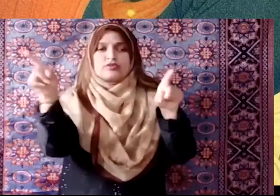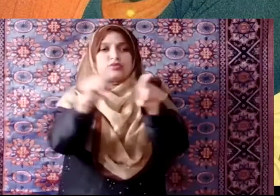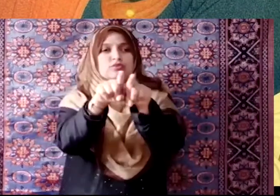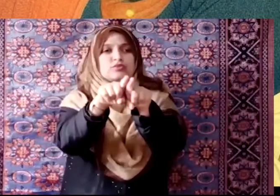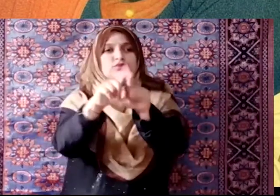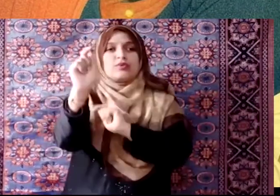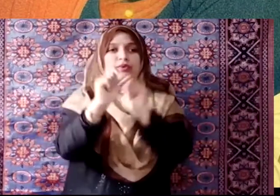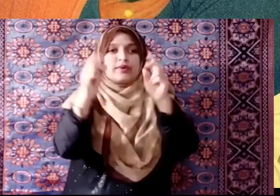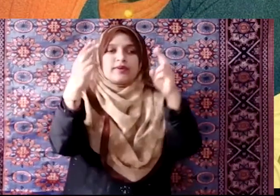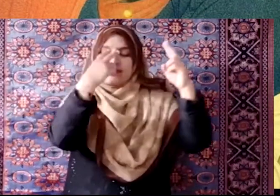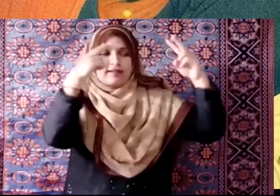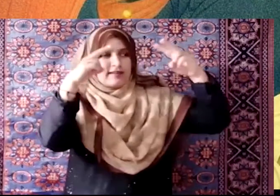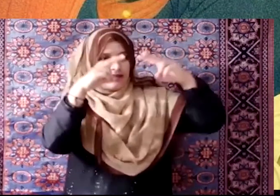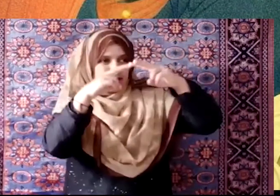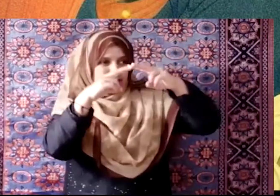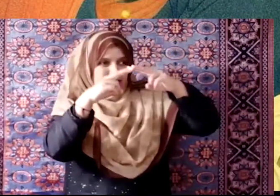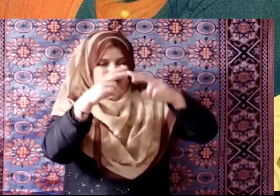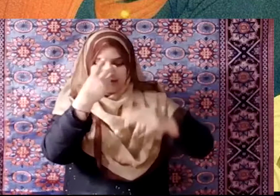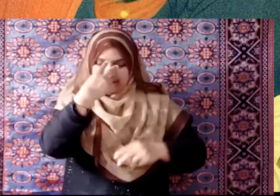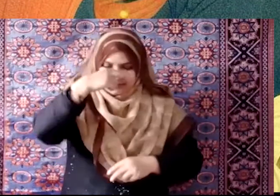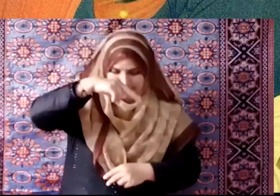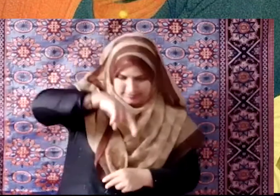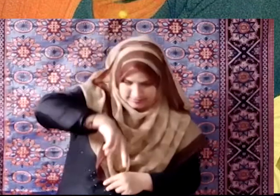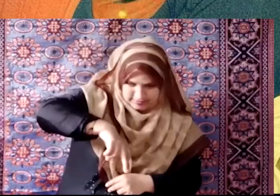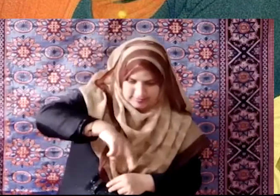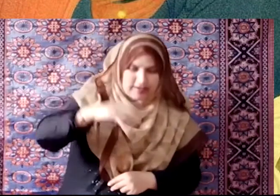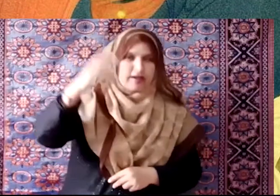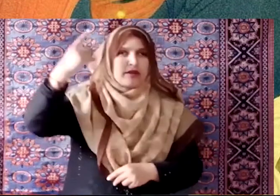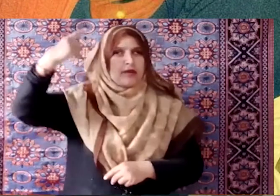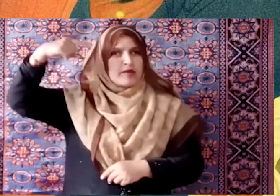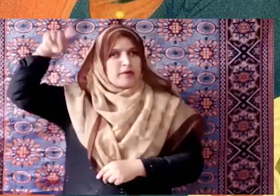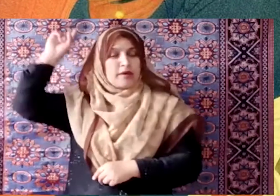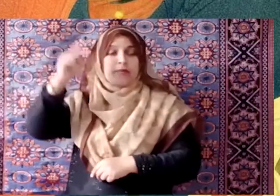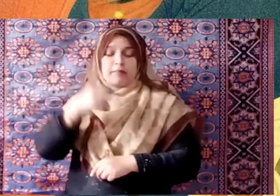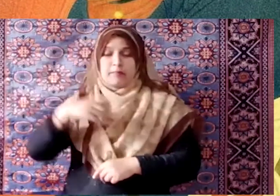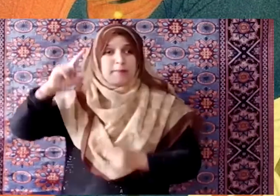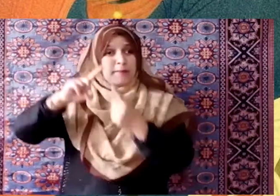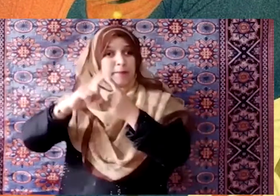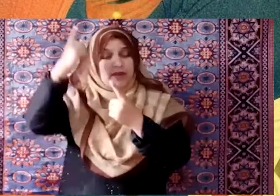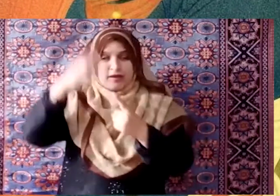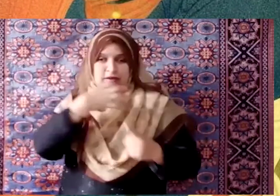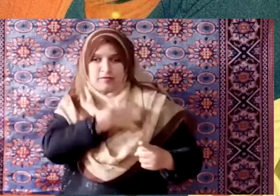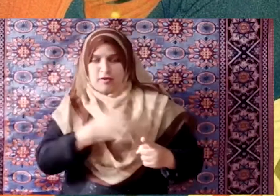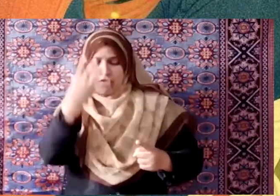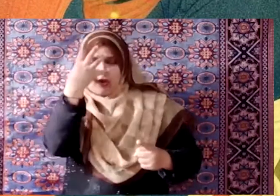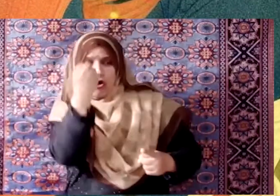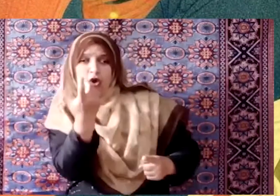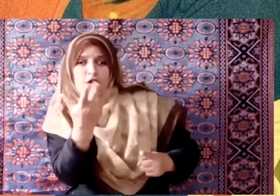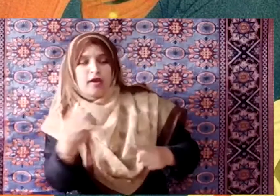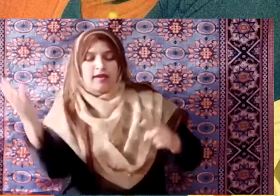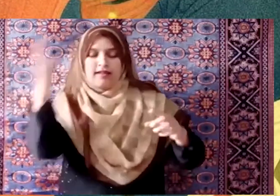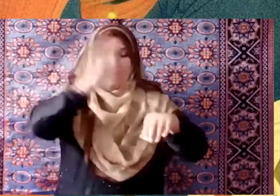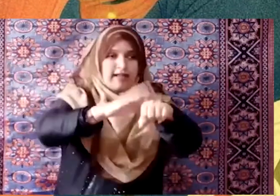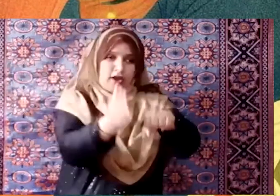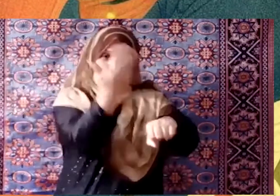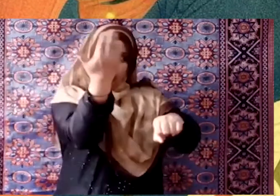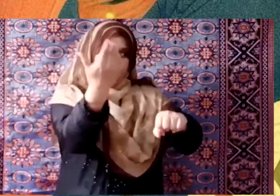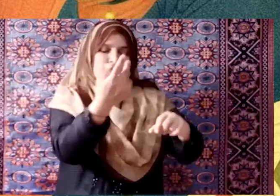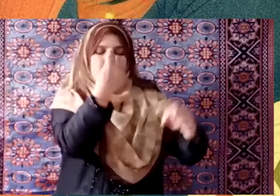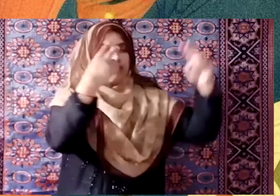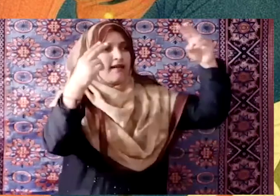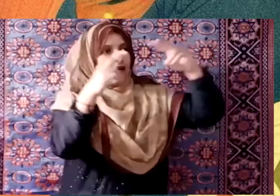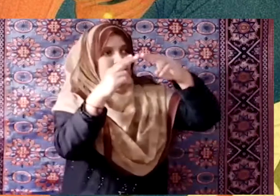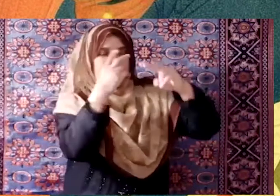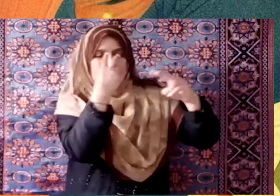اس کی طرف۔ دونوں کی نگاہیں ملیں اور پھر جھک گئیں۔ کہاں ہیر اس اجنبی پر سخت خفا تھی،